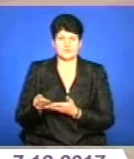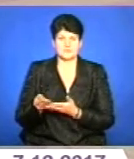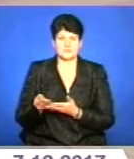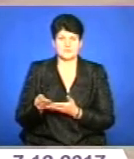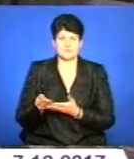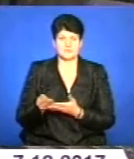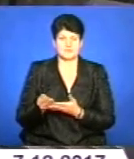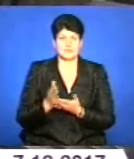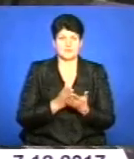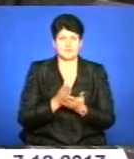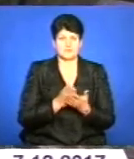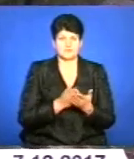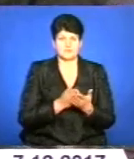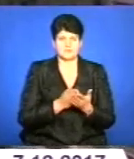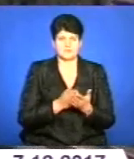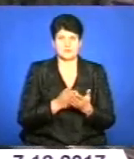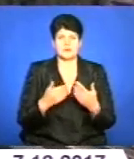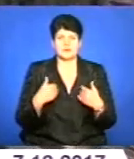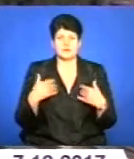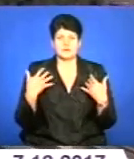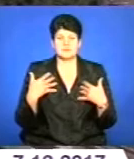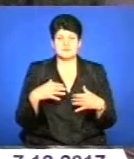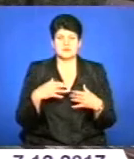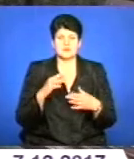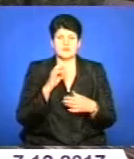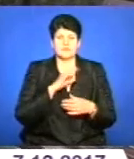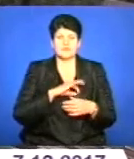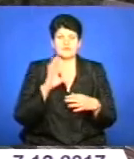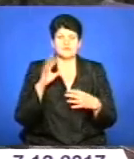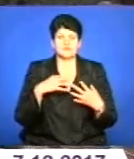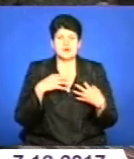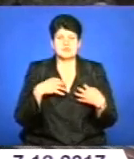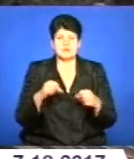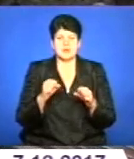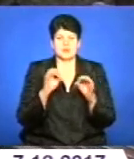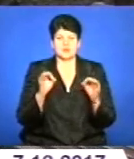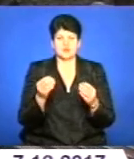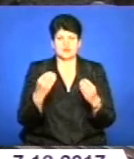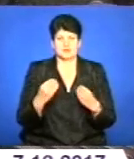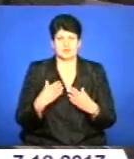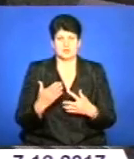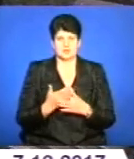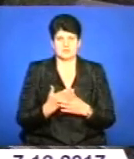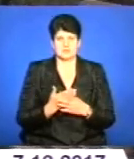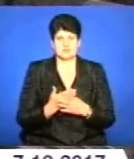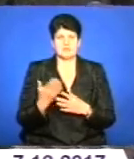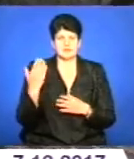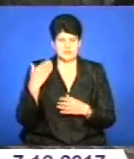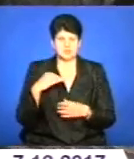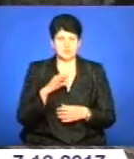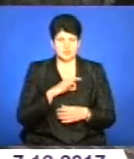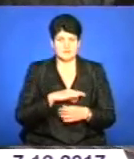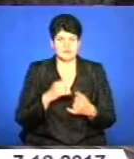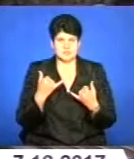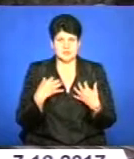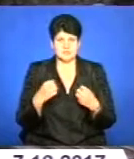оплачую комунальні. То я так користуюся, якщо забрали, вже нічого не дають, субсидії. Тобто ви раніше користувалися, а